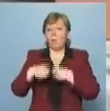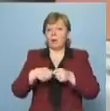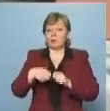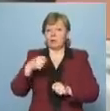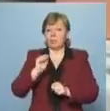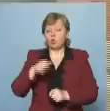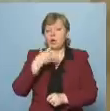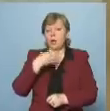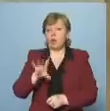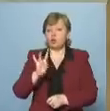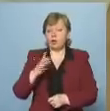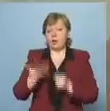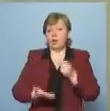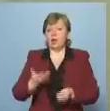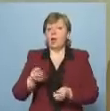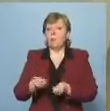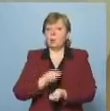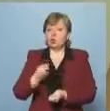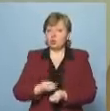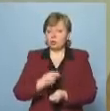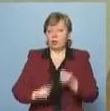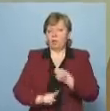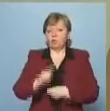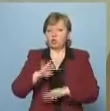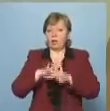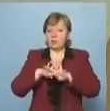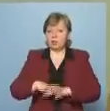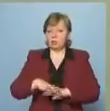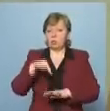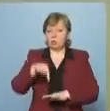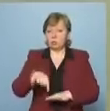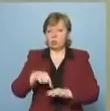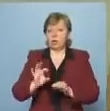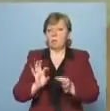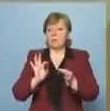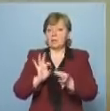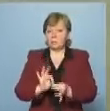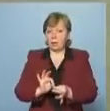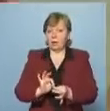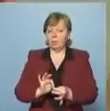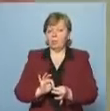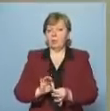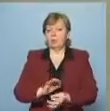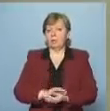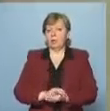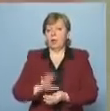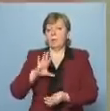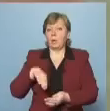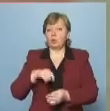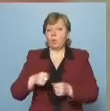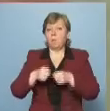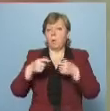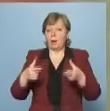клей или пришить. Сначала мы подцепляем сетку изнутри. Вот так. Сетку. Потом